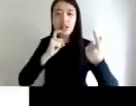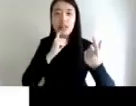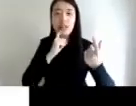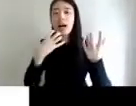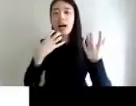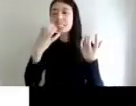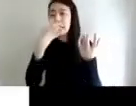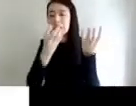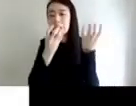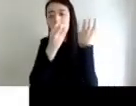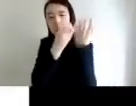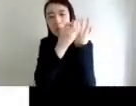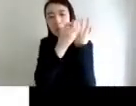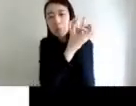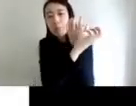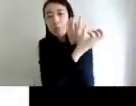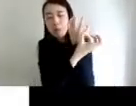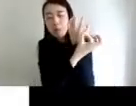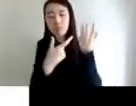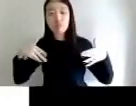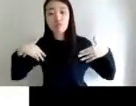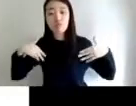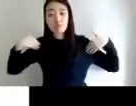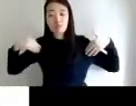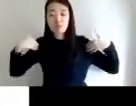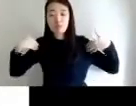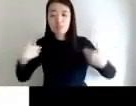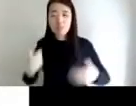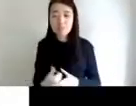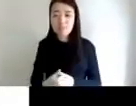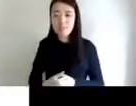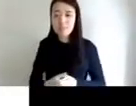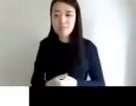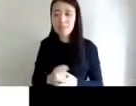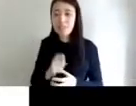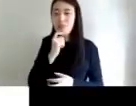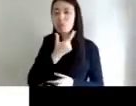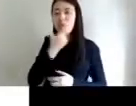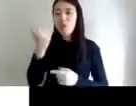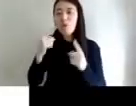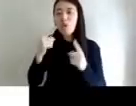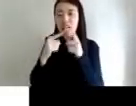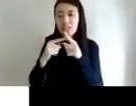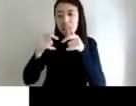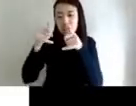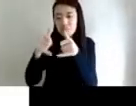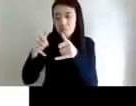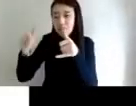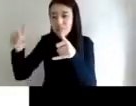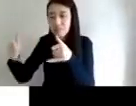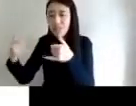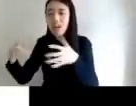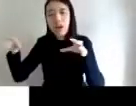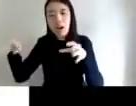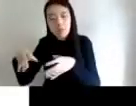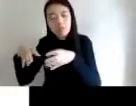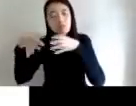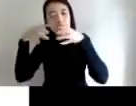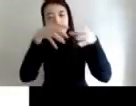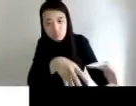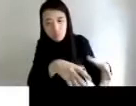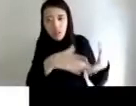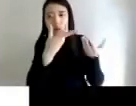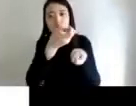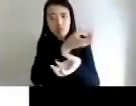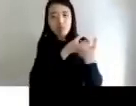心啦。係啊。咁咧就有好多好多人咁樣咧，一齊就去到郊外裏邊，郊外裏邊啦，一